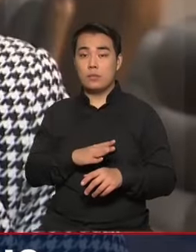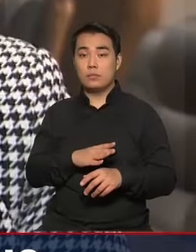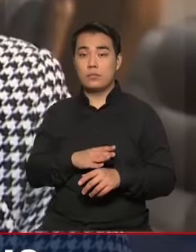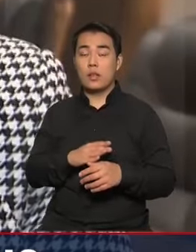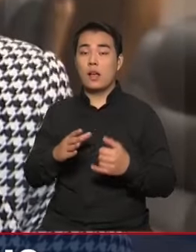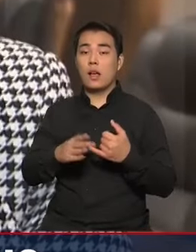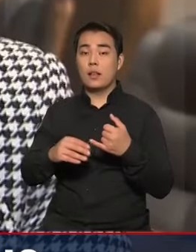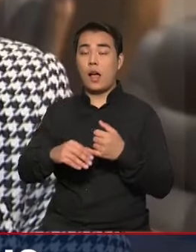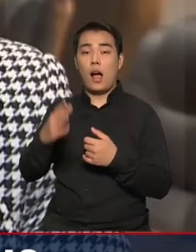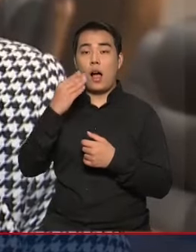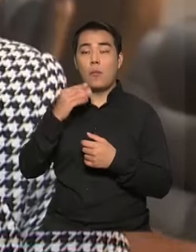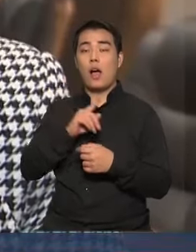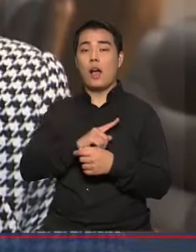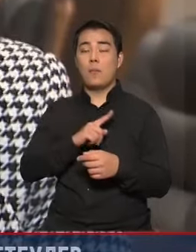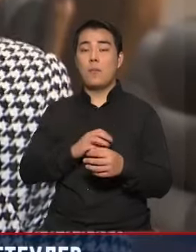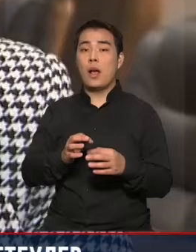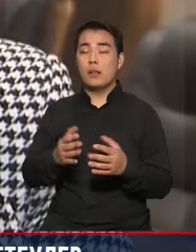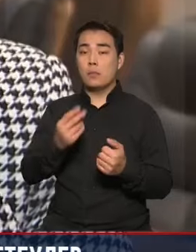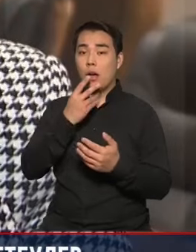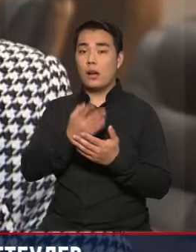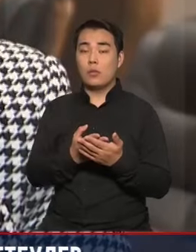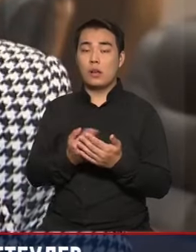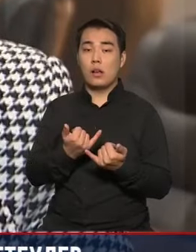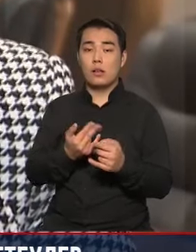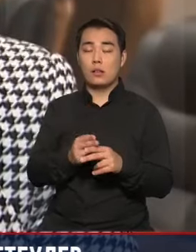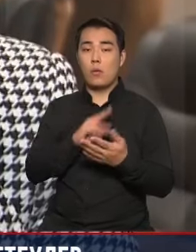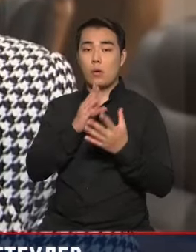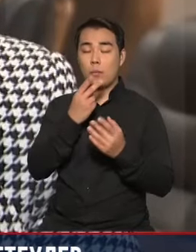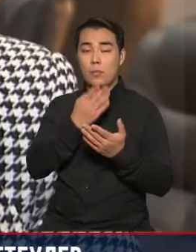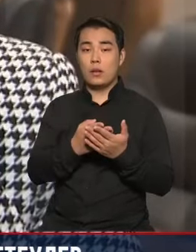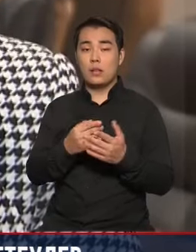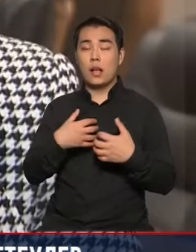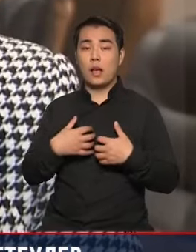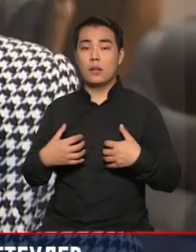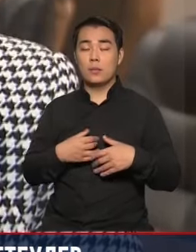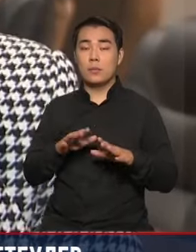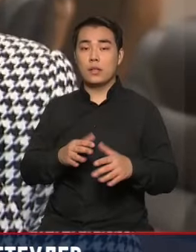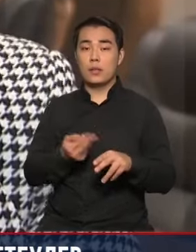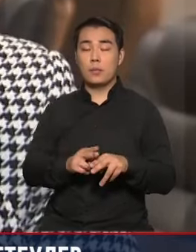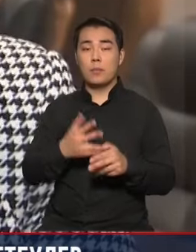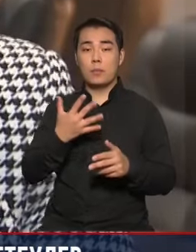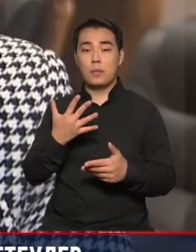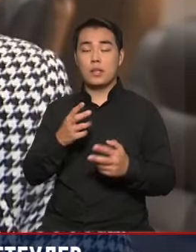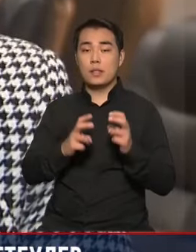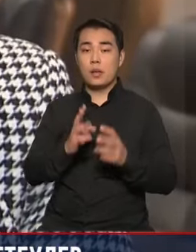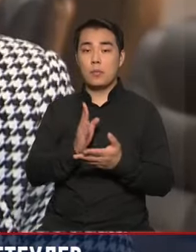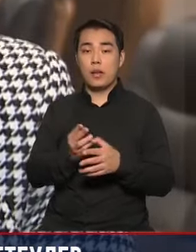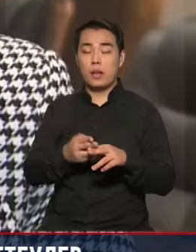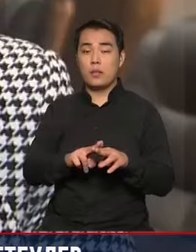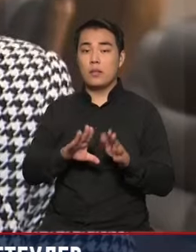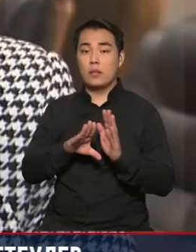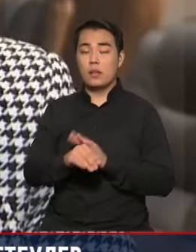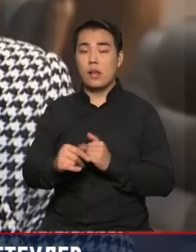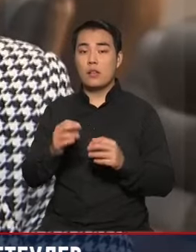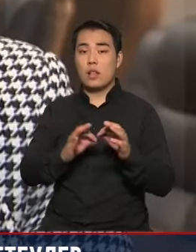территории Мартинского прогностического полигона. Алматы облысының болжау полигонының аумағында жануарлар ұсталатын 5 биостационар бар. Оларды бақылау тәулік